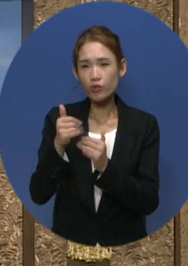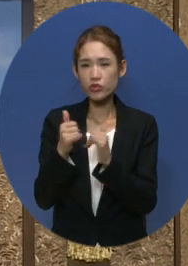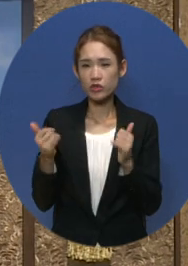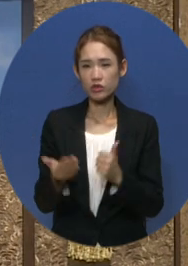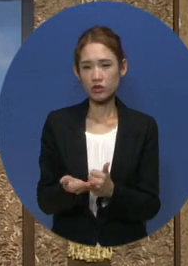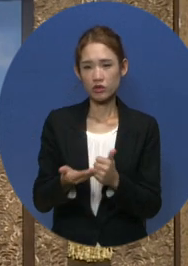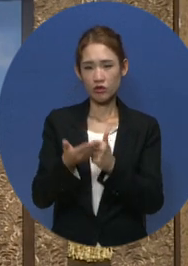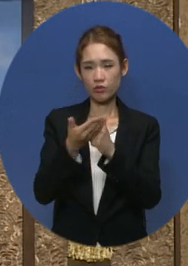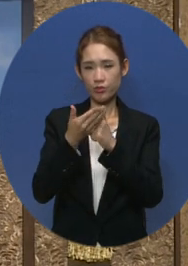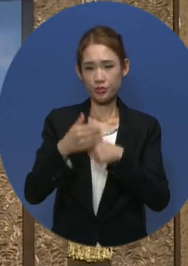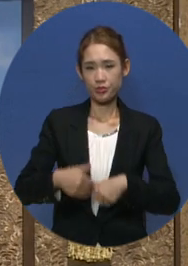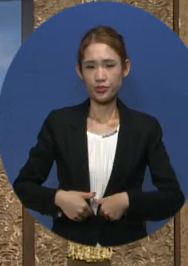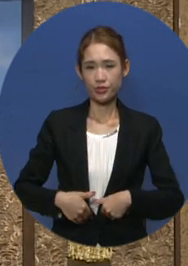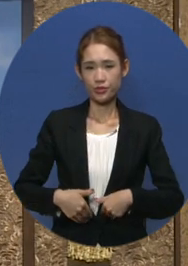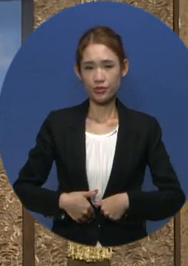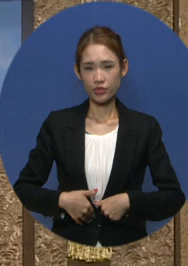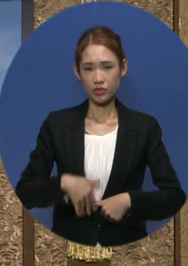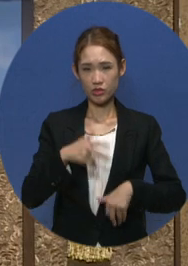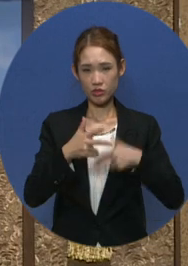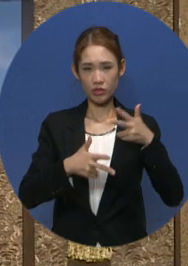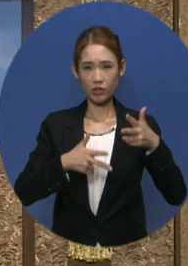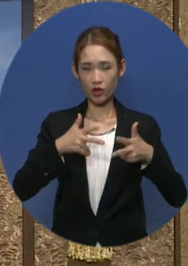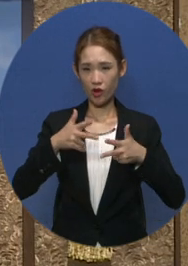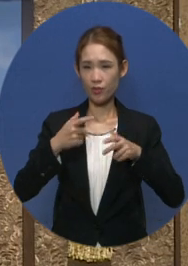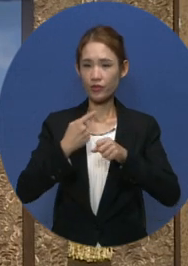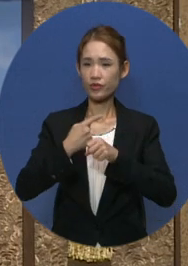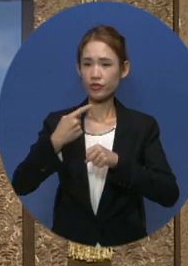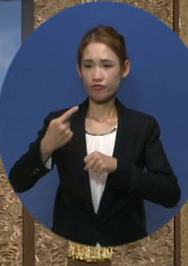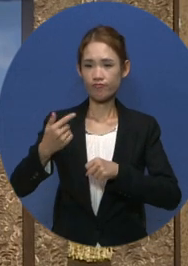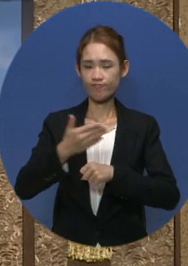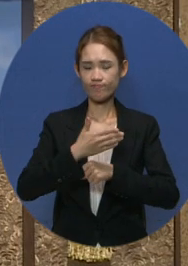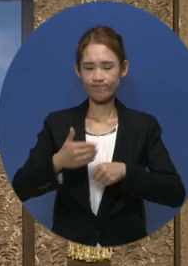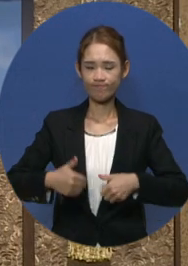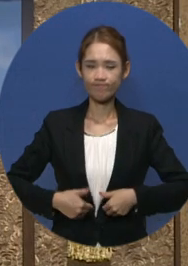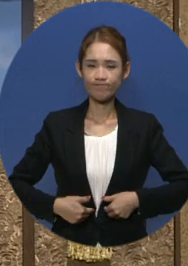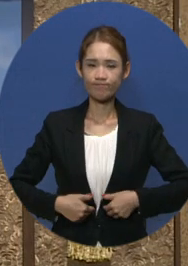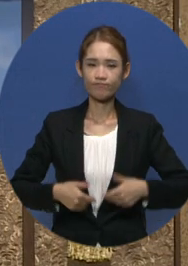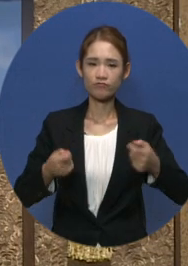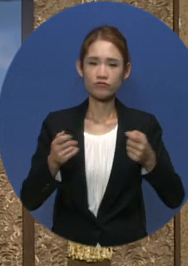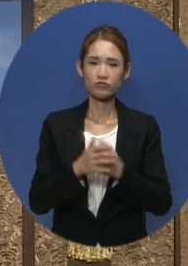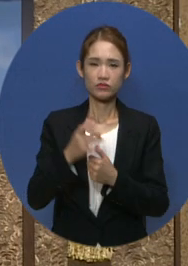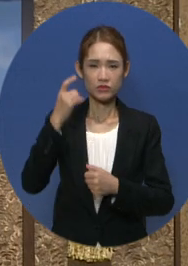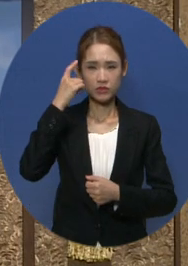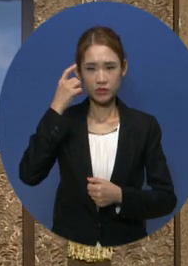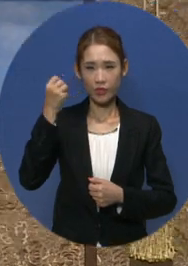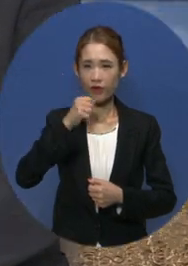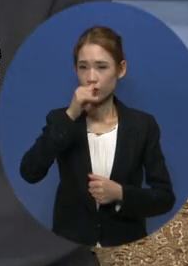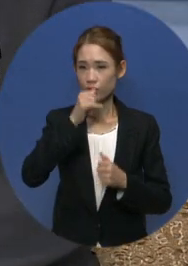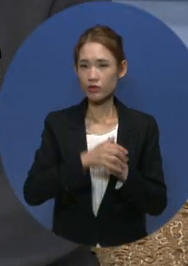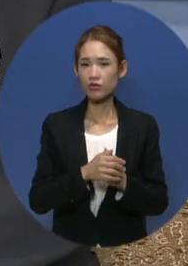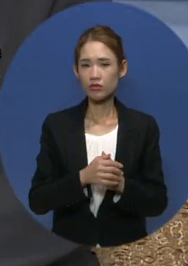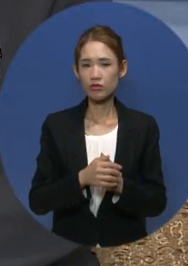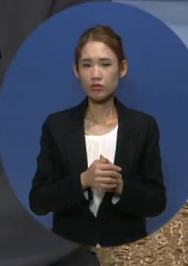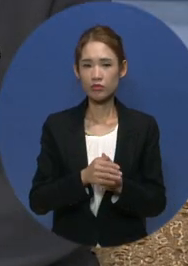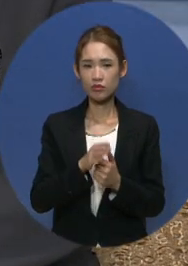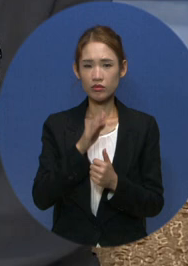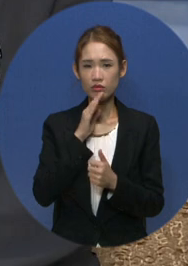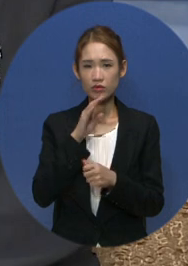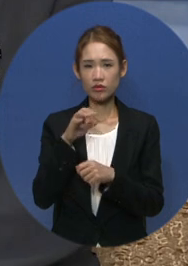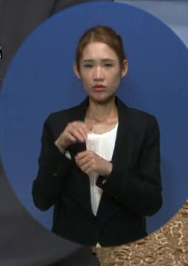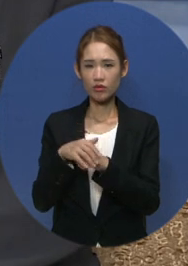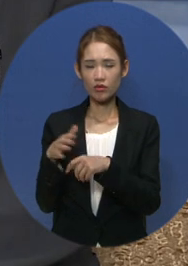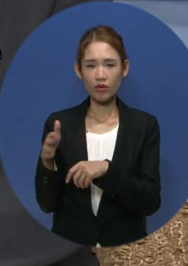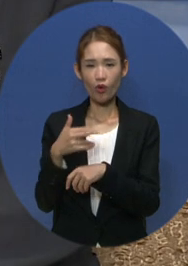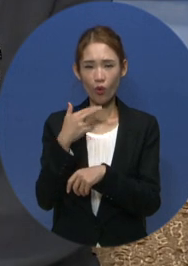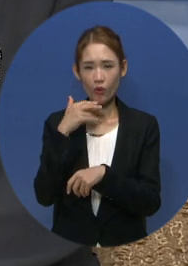됩니다. 그래서 이제 그런 사업도 저희가 이제 내년부터는 좀 해야 되지 않을까. 예, 그런 생각을 가지고 정말 불모지에서 예, 이제 예,